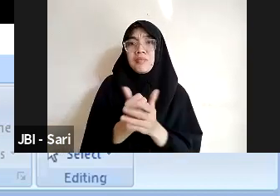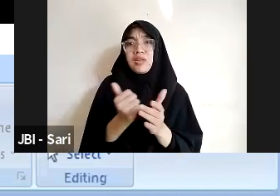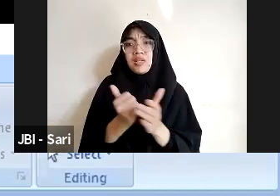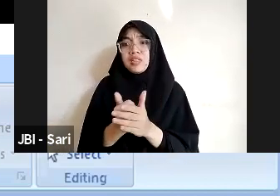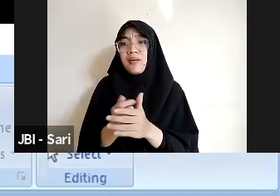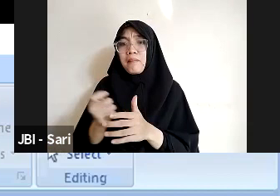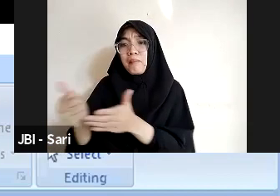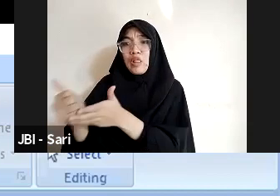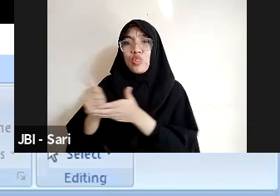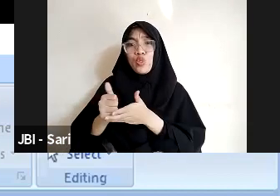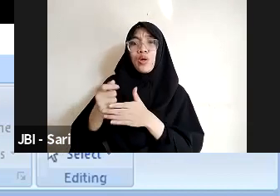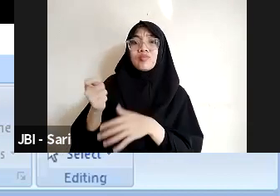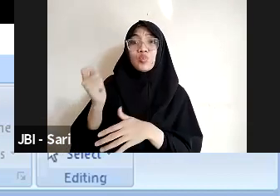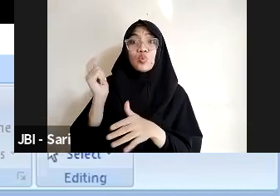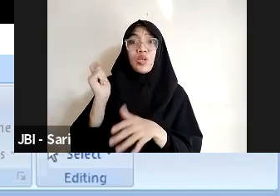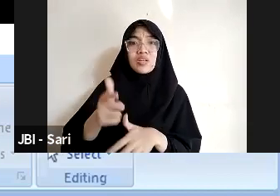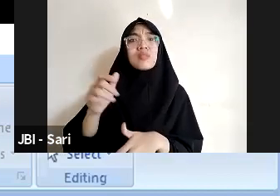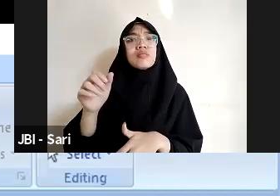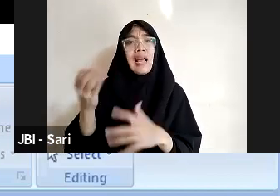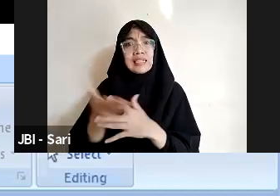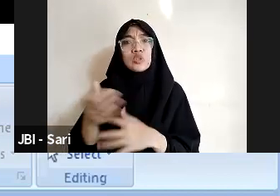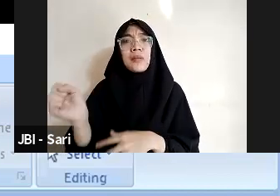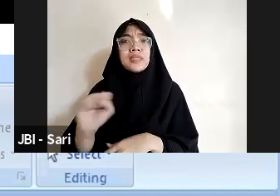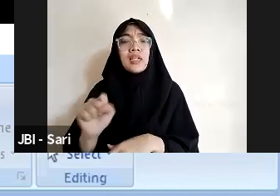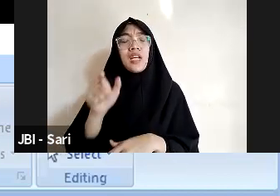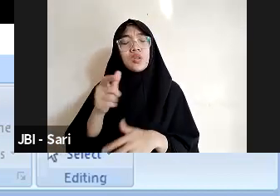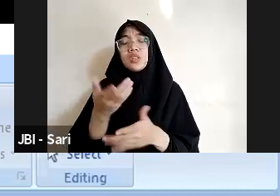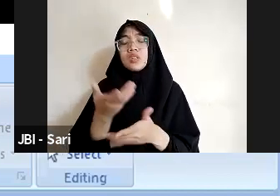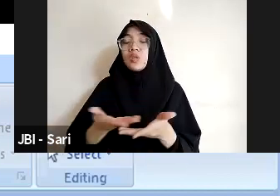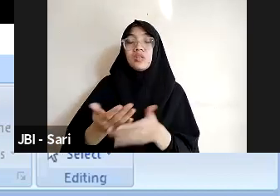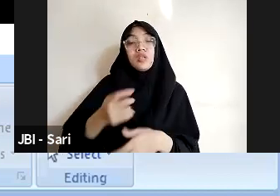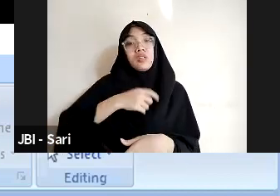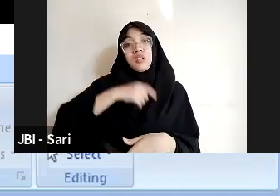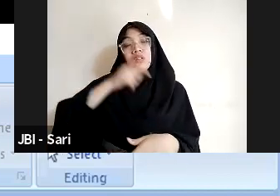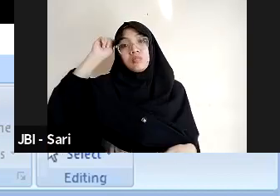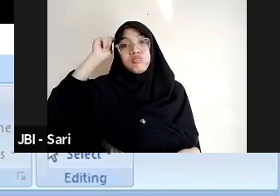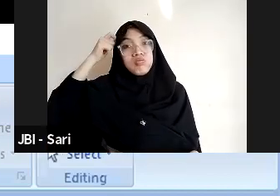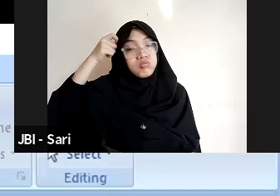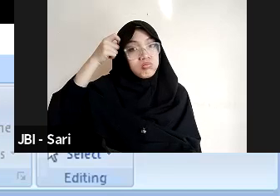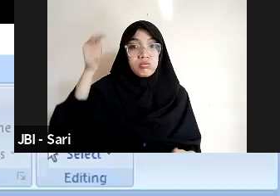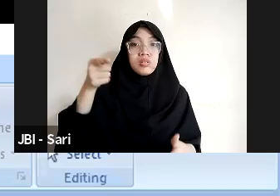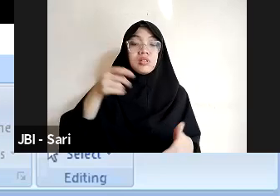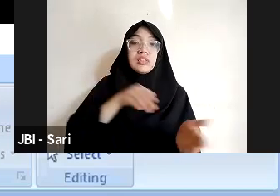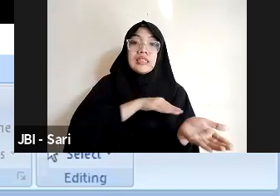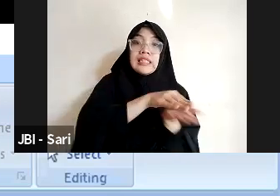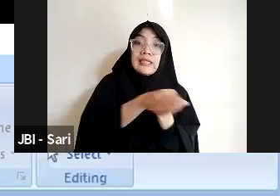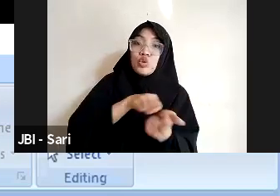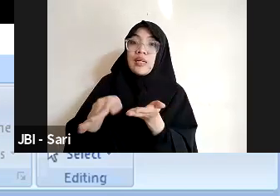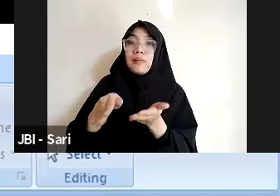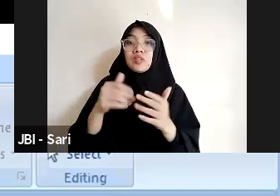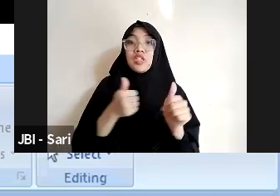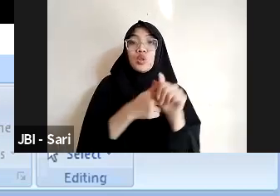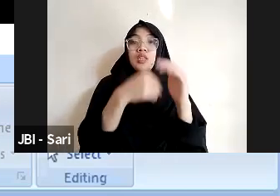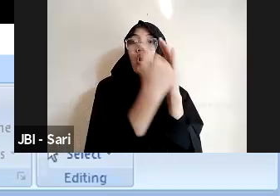dapatkan. Nah, ini yang berada di situasi yang sangat sulit ini. Di distribusi harus menerapkan protokol COVID